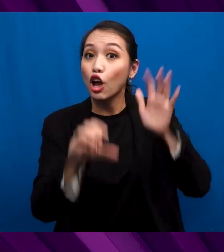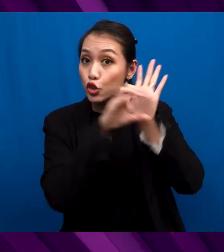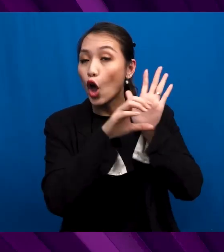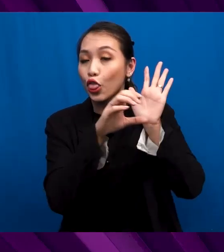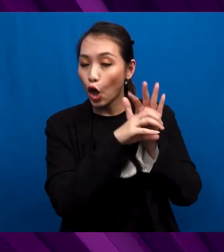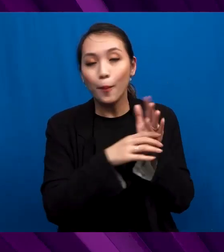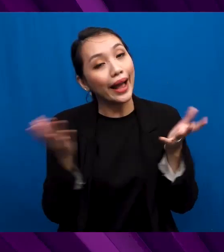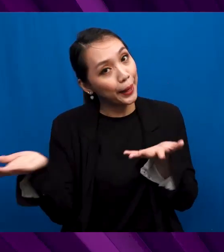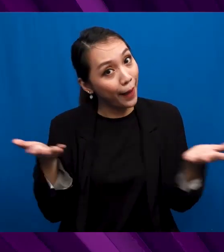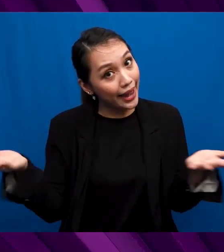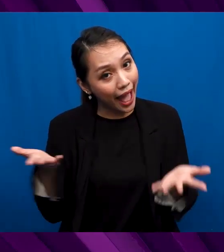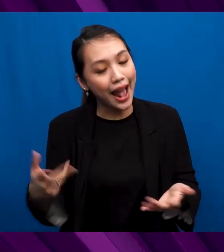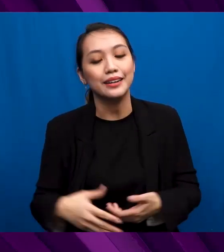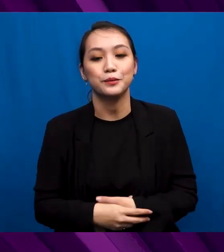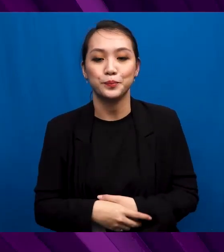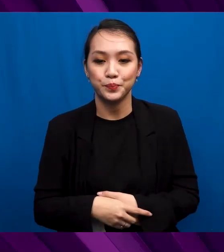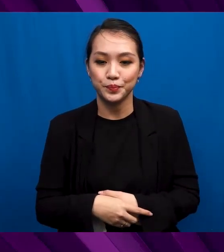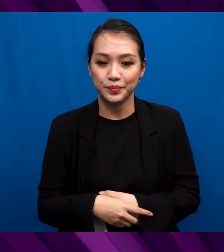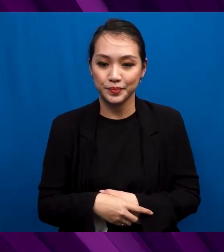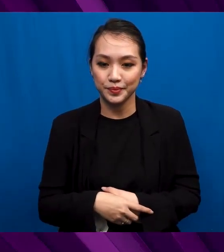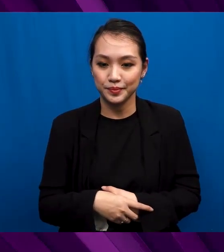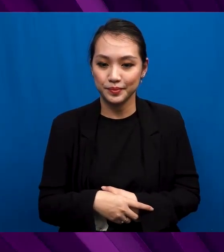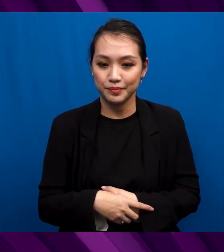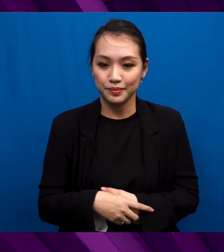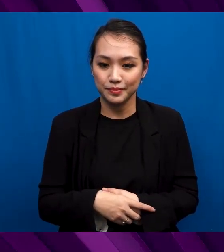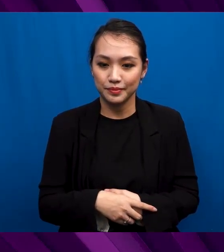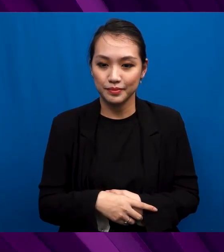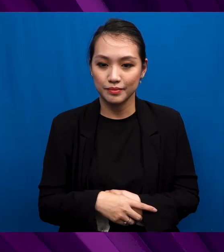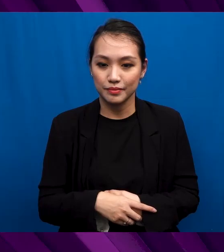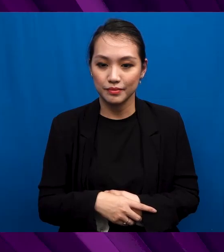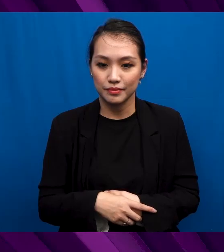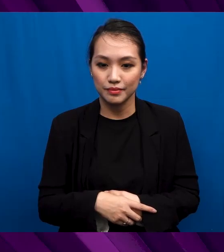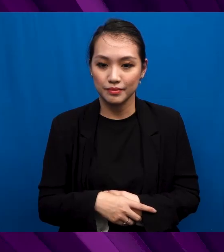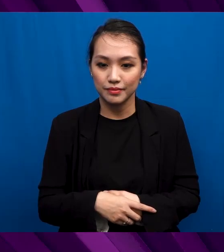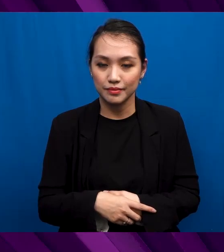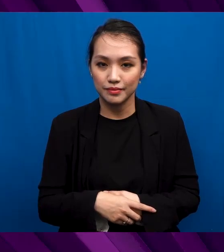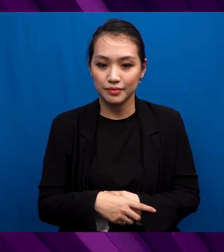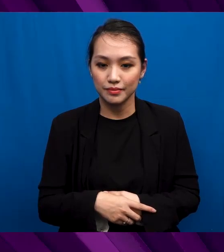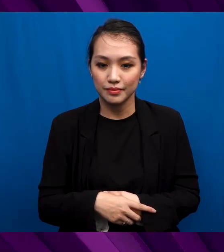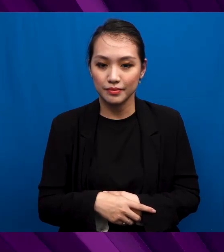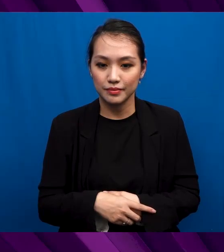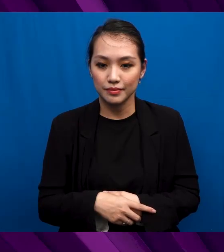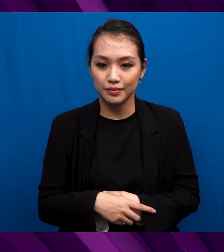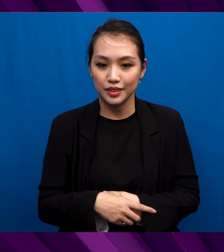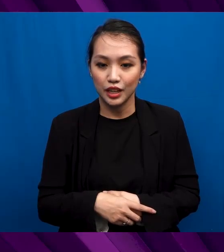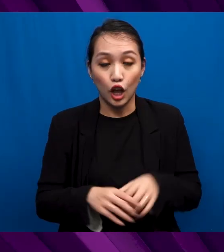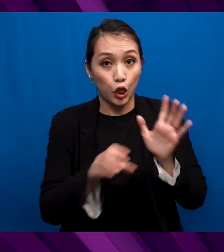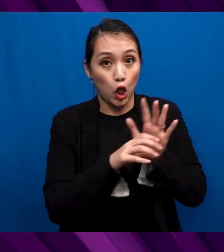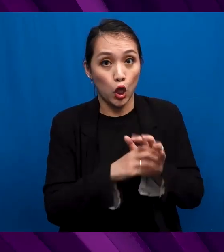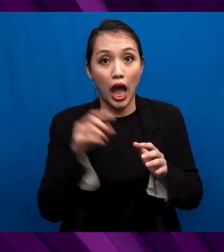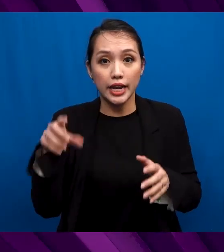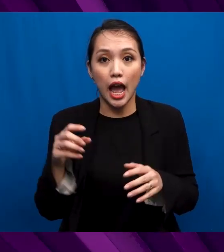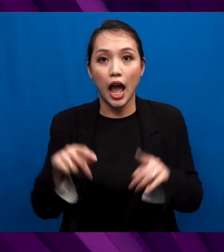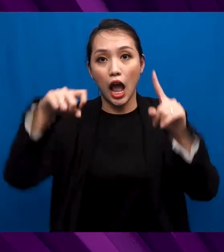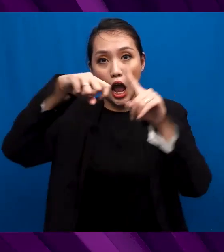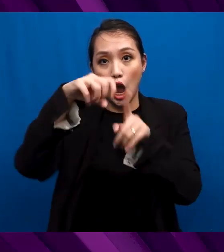membela kecemburuan Allah itu seperti apa. Saya kasih contoh seperti ini. Andai kata di kos-kosan, tapi kos-kosan ini terbuka